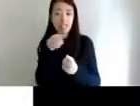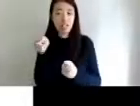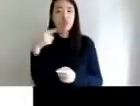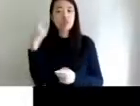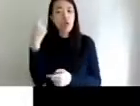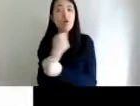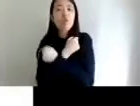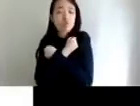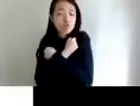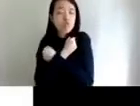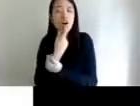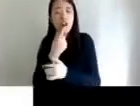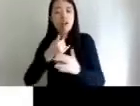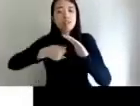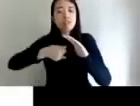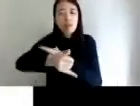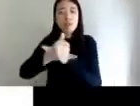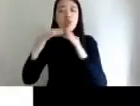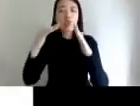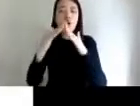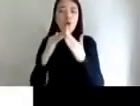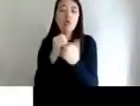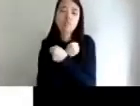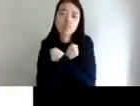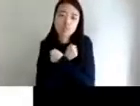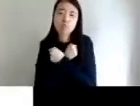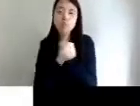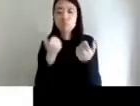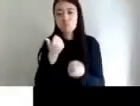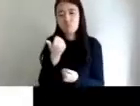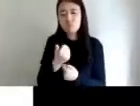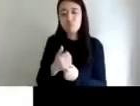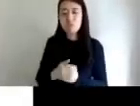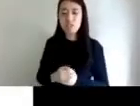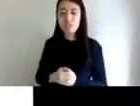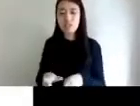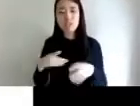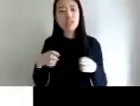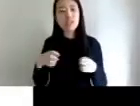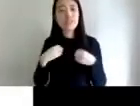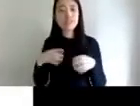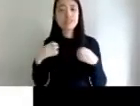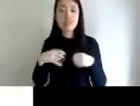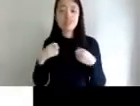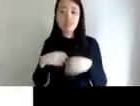邊去休息啦，就可以放鬆自己咁樣嘅。